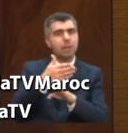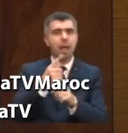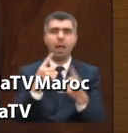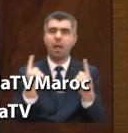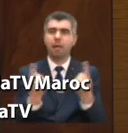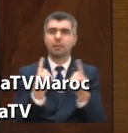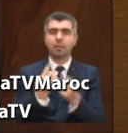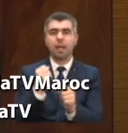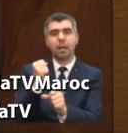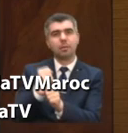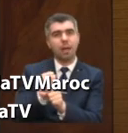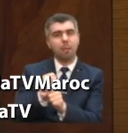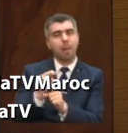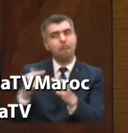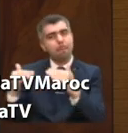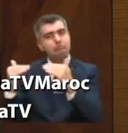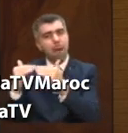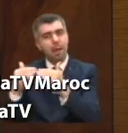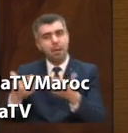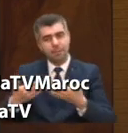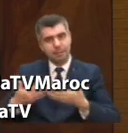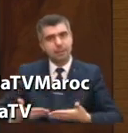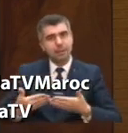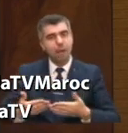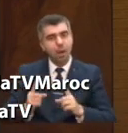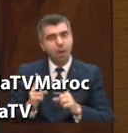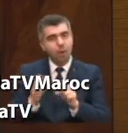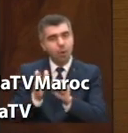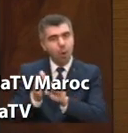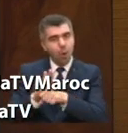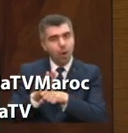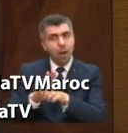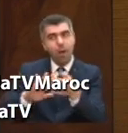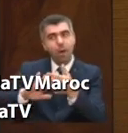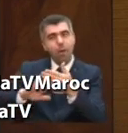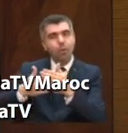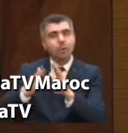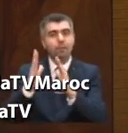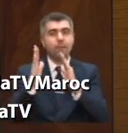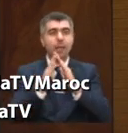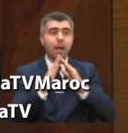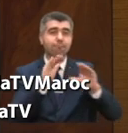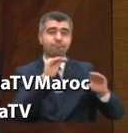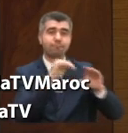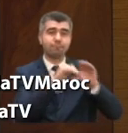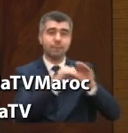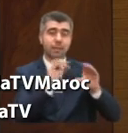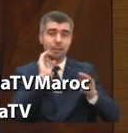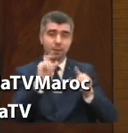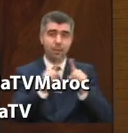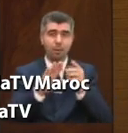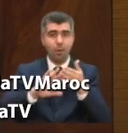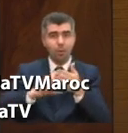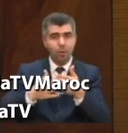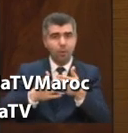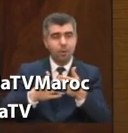من مدونة الشغل. وبالتالي كيستفد من جميع الامتيازات ديالو متعلقة بالأقدمية والتقاعد وغيرها، كيستفد منها خلال هذه المرحلة إن شاء الله مباشرة بعد